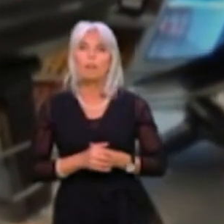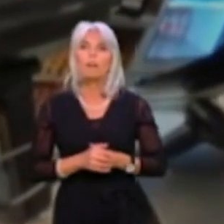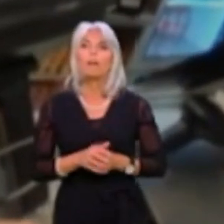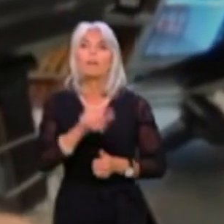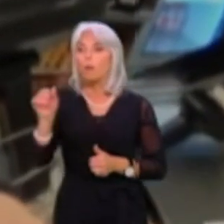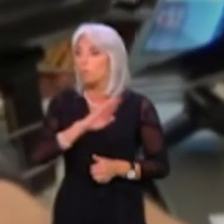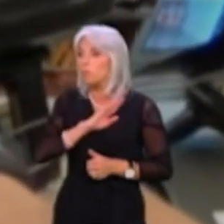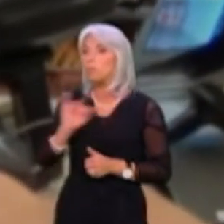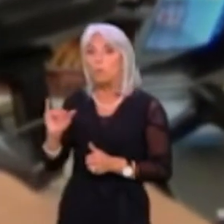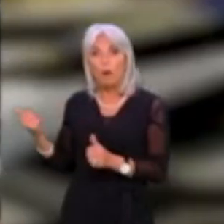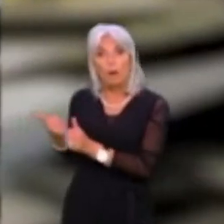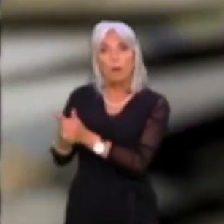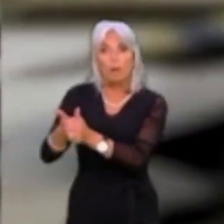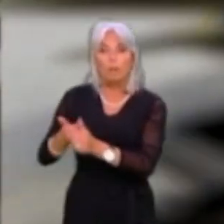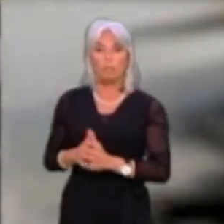alors, monsieur?